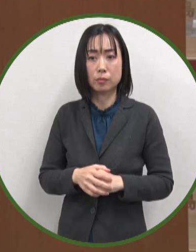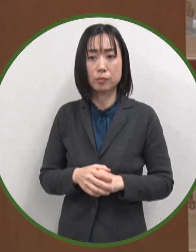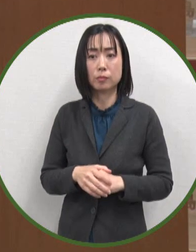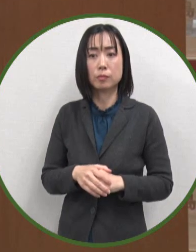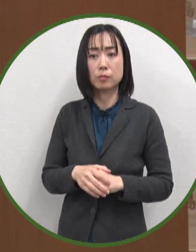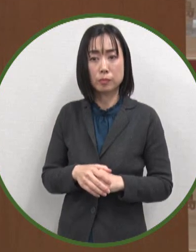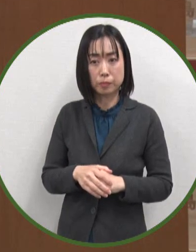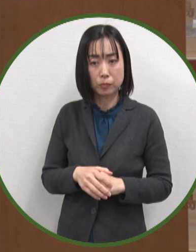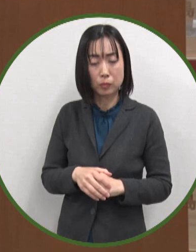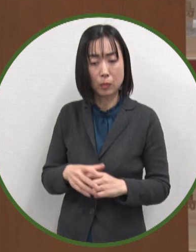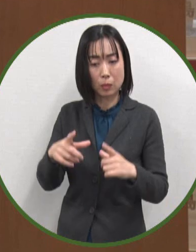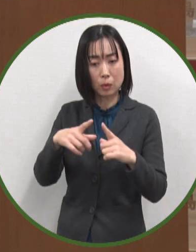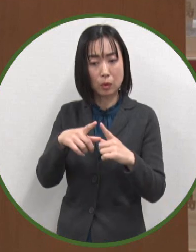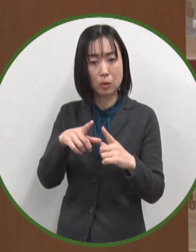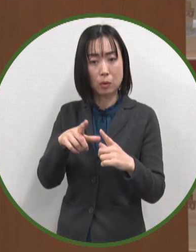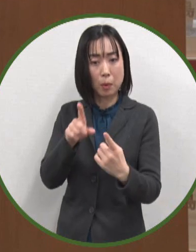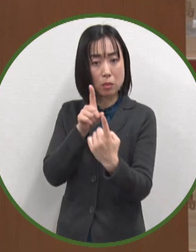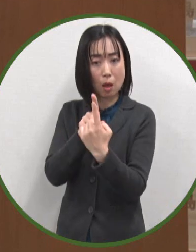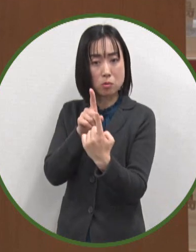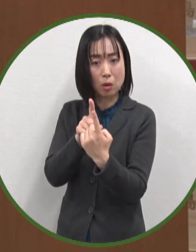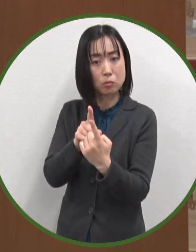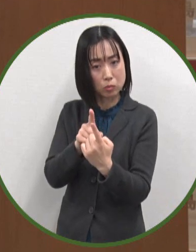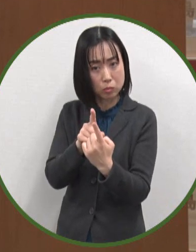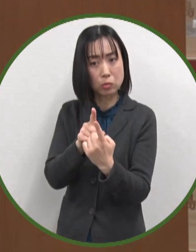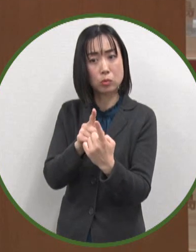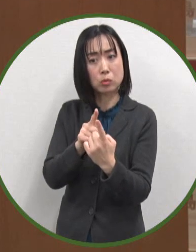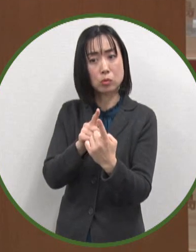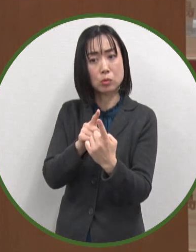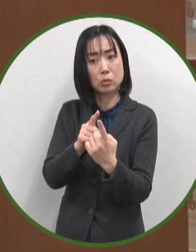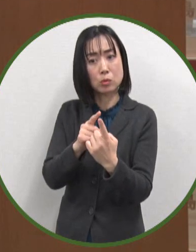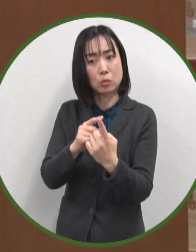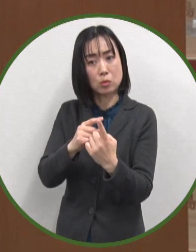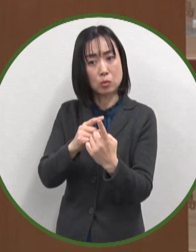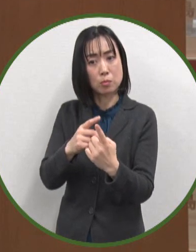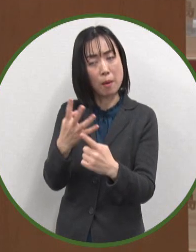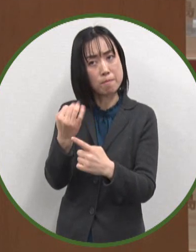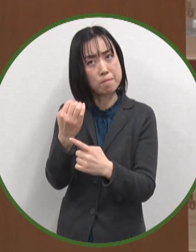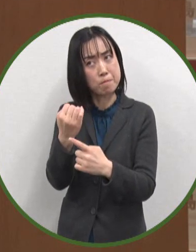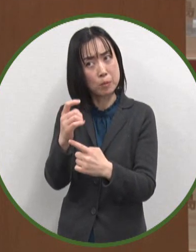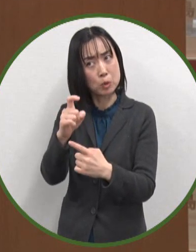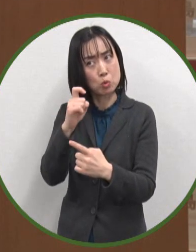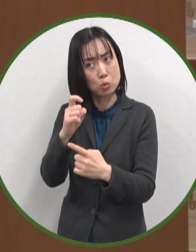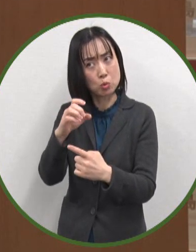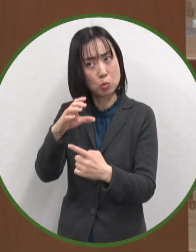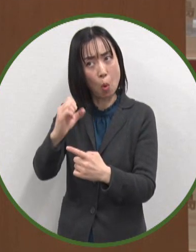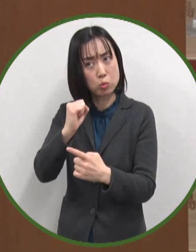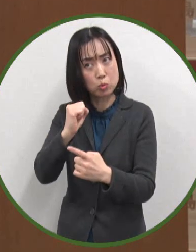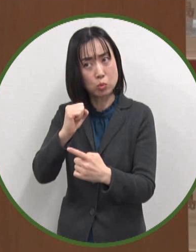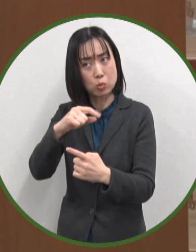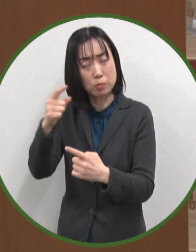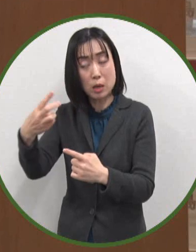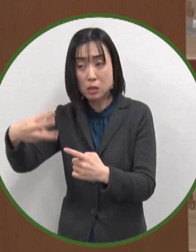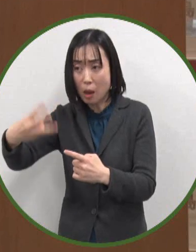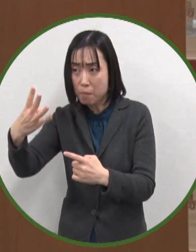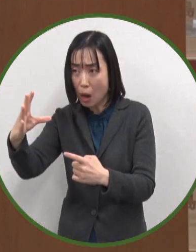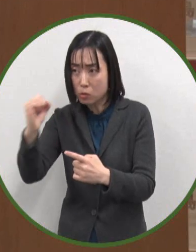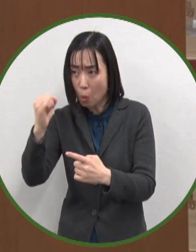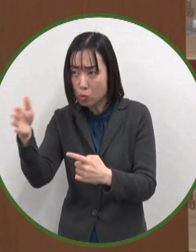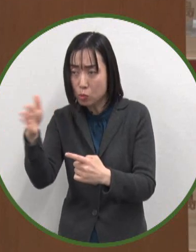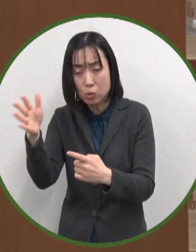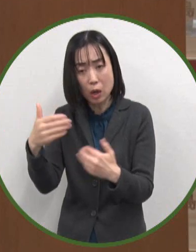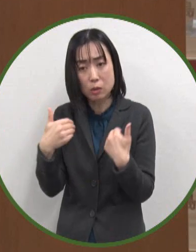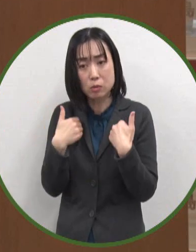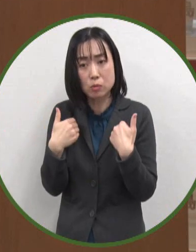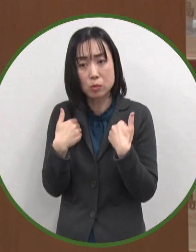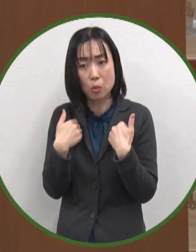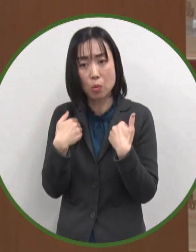費用の総額はですね、百数十億から300億ぐらいになるかなというふうにも試算をしているところであ